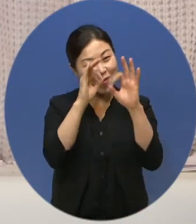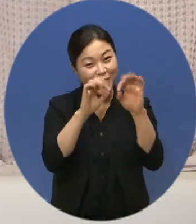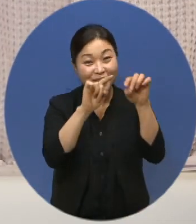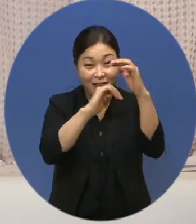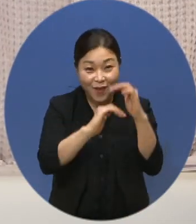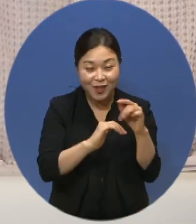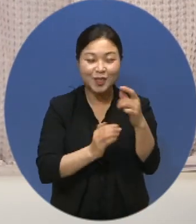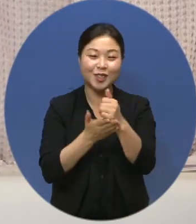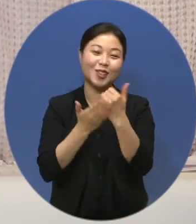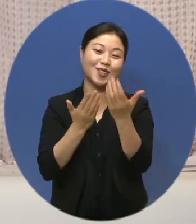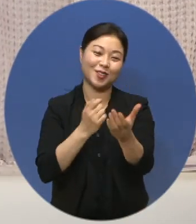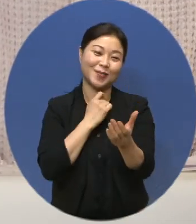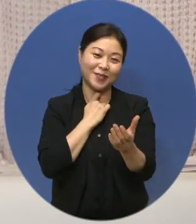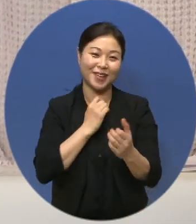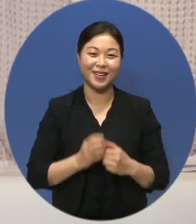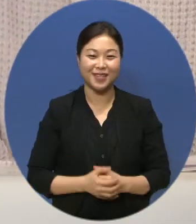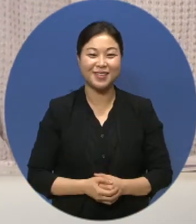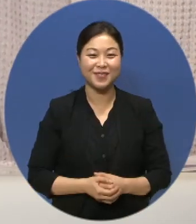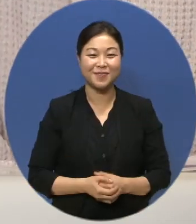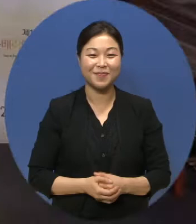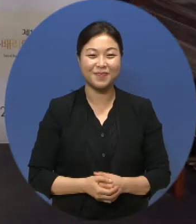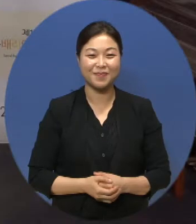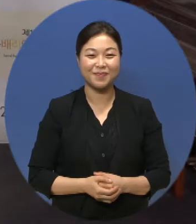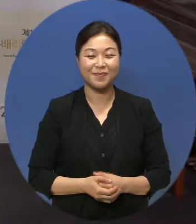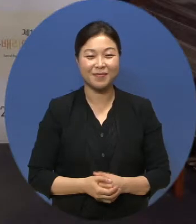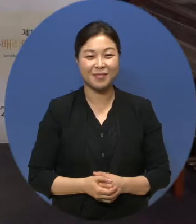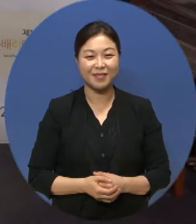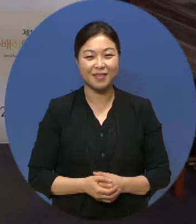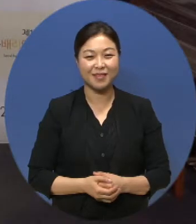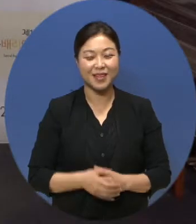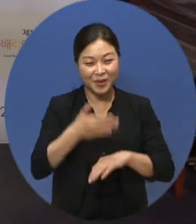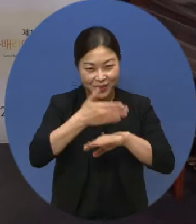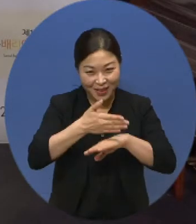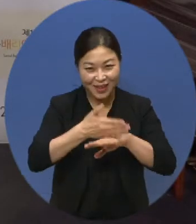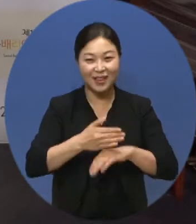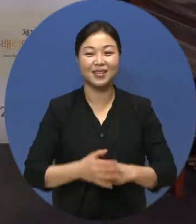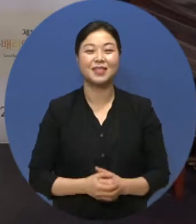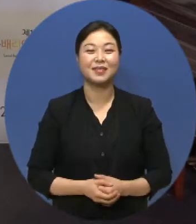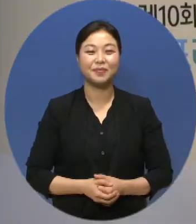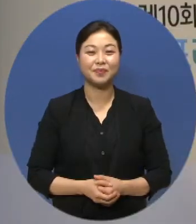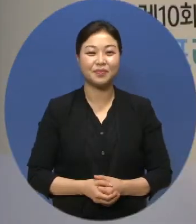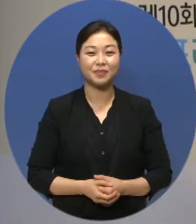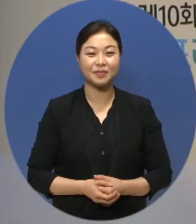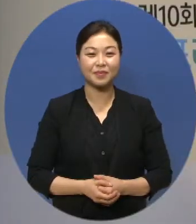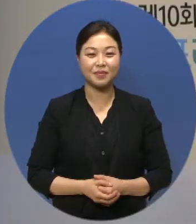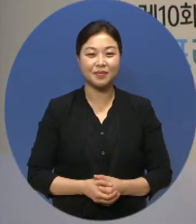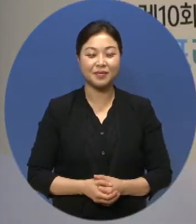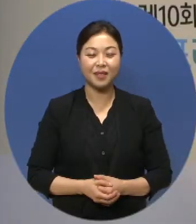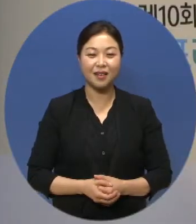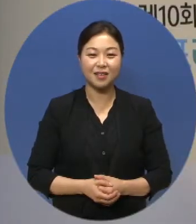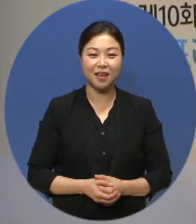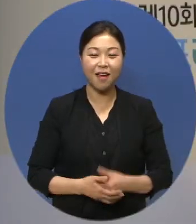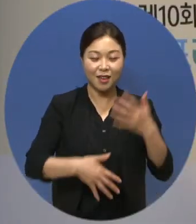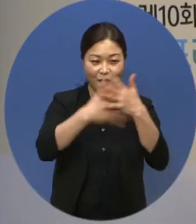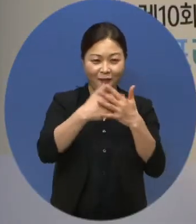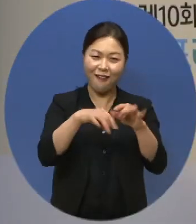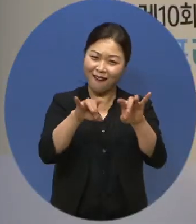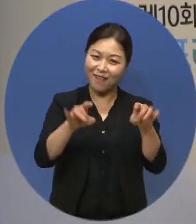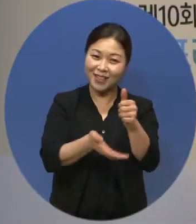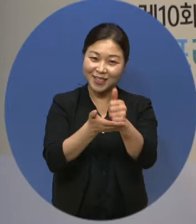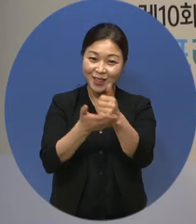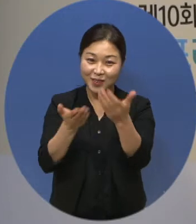하고 싶다라는 생각을 합니다. 네. 네. 감사합니다. 네. 각자의 영화를 이렇게 다들 칭찬을 해주셨는데